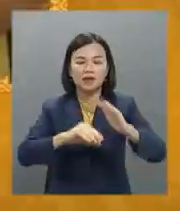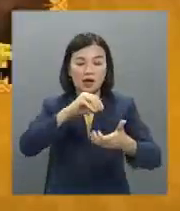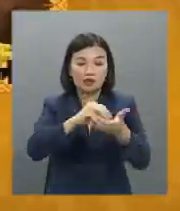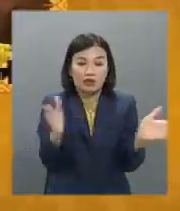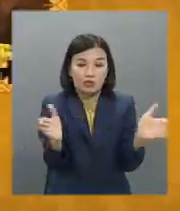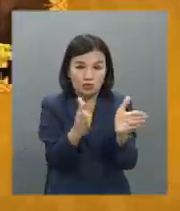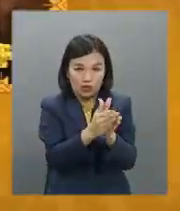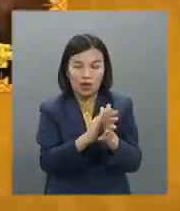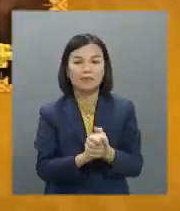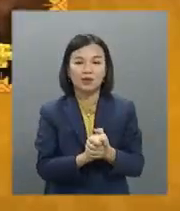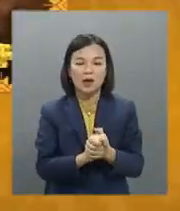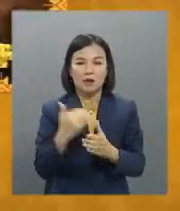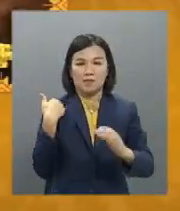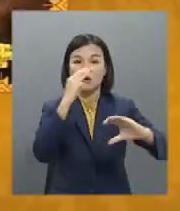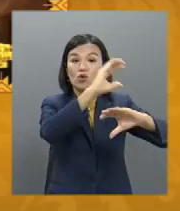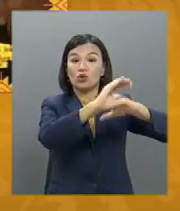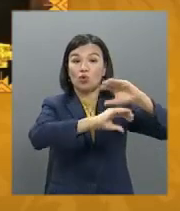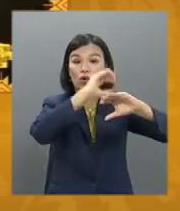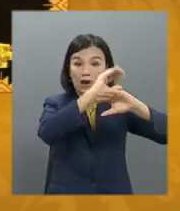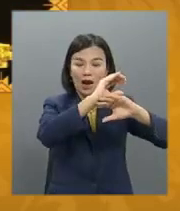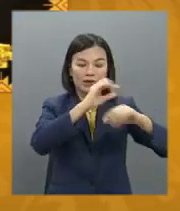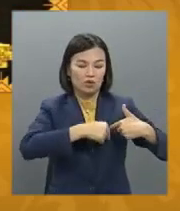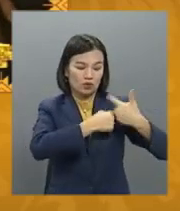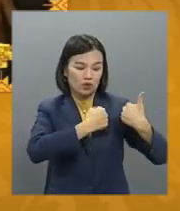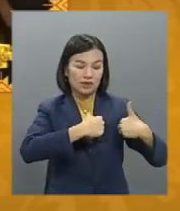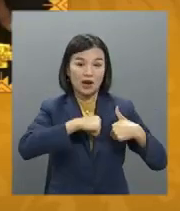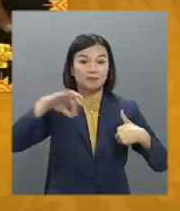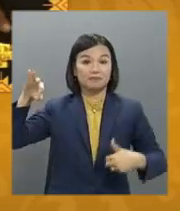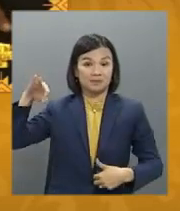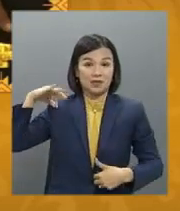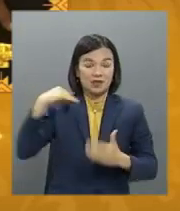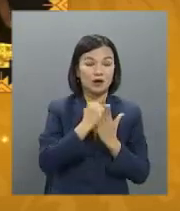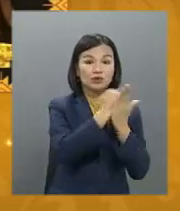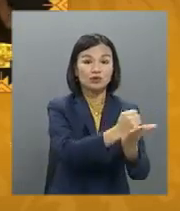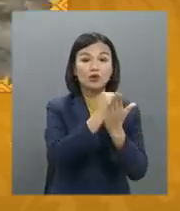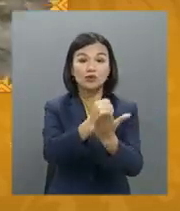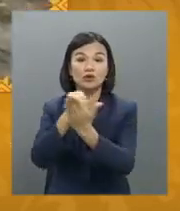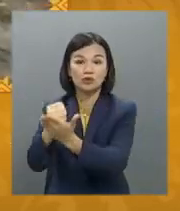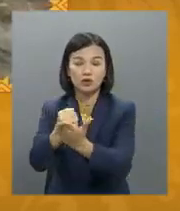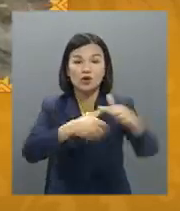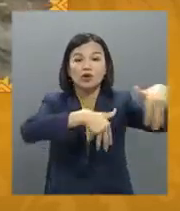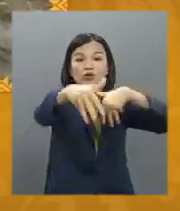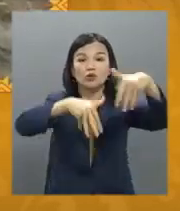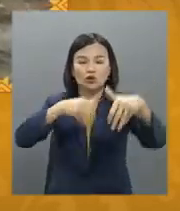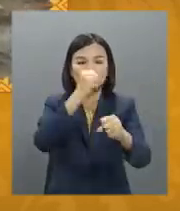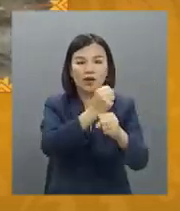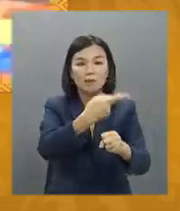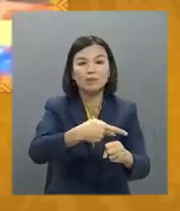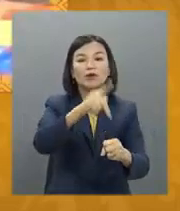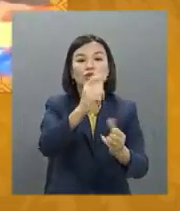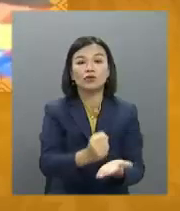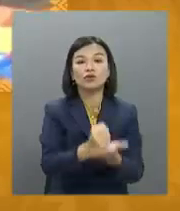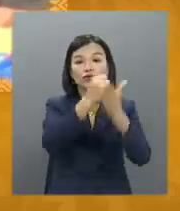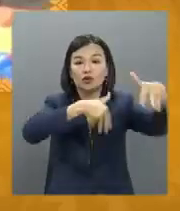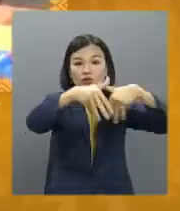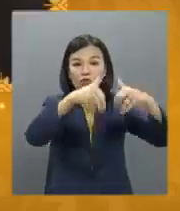อยู่ร่วมกันในสังคมจึงพระราชทานโครงการจิตอาสาพระราชทานเพื่อให้ประชาชนร่วมกิจกรรมสาธารณประโ